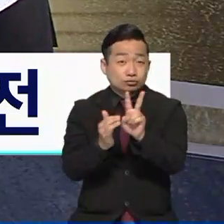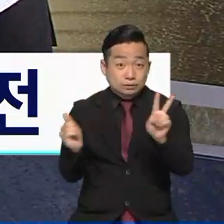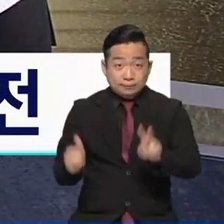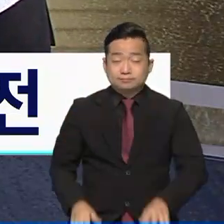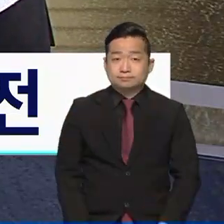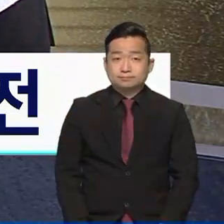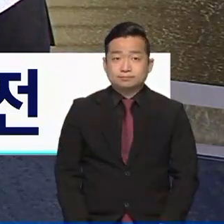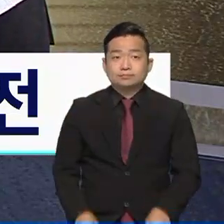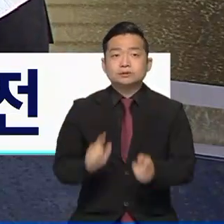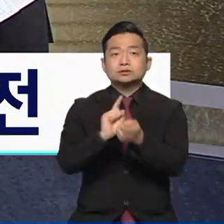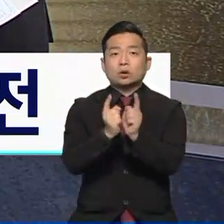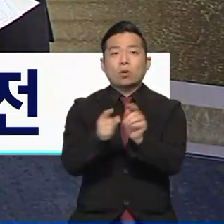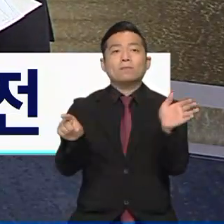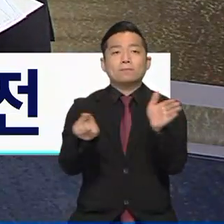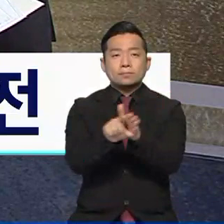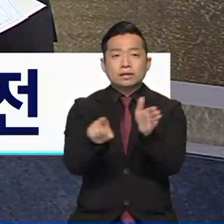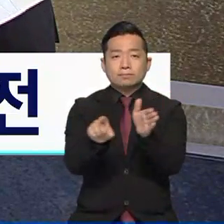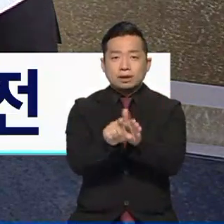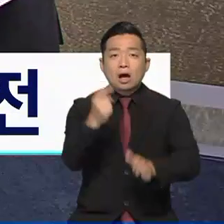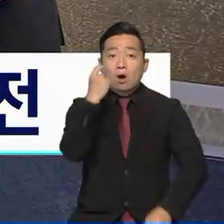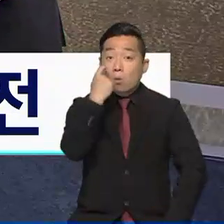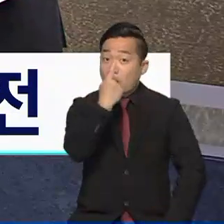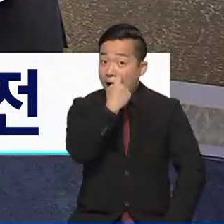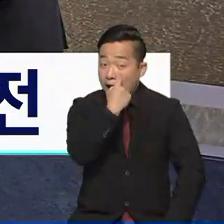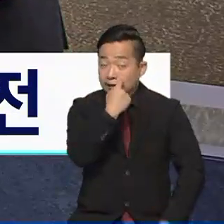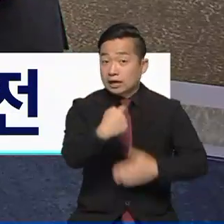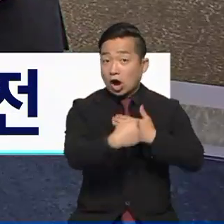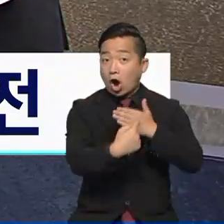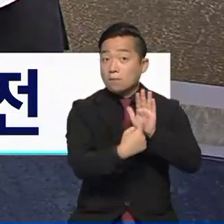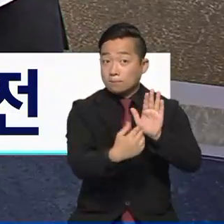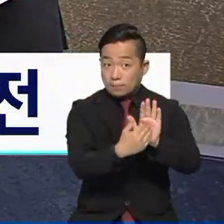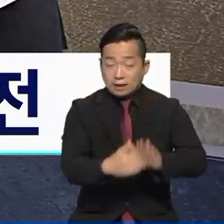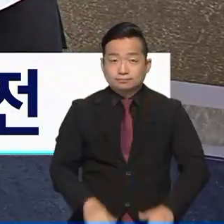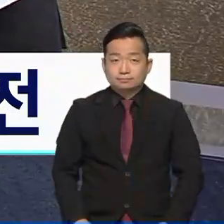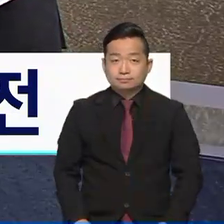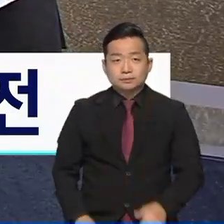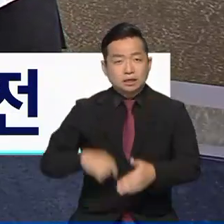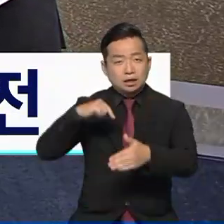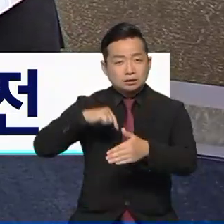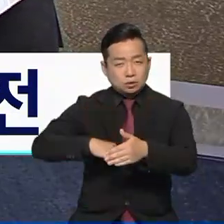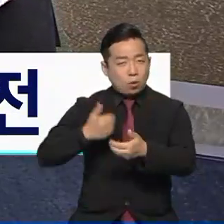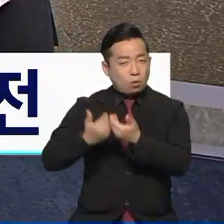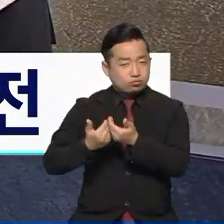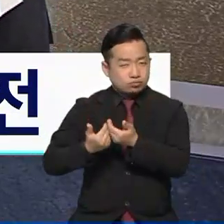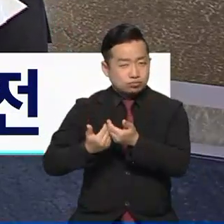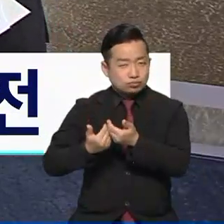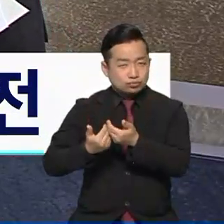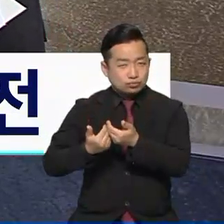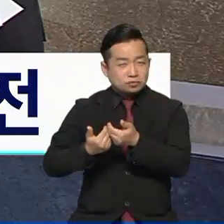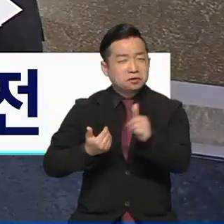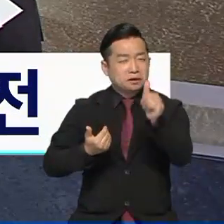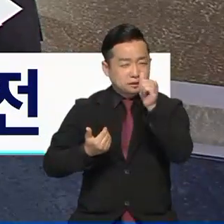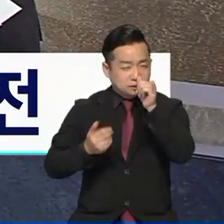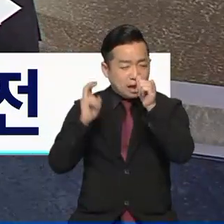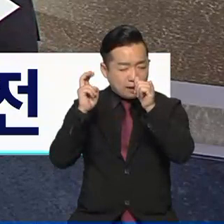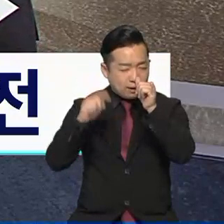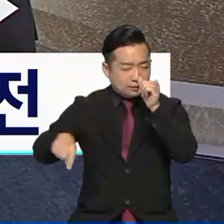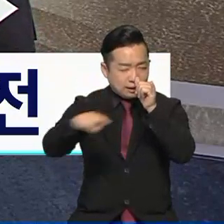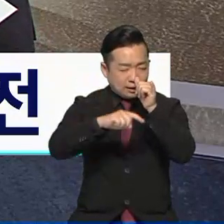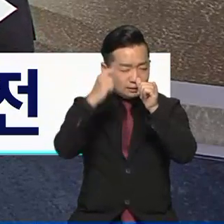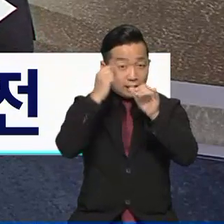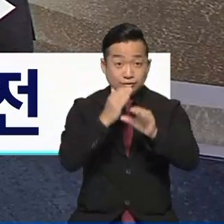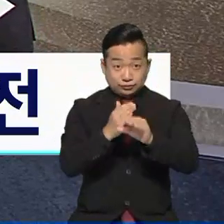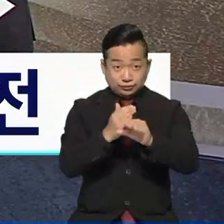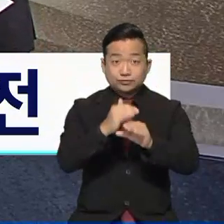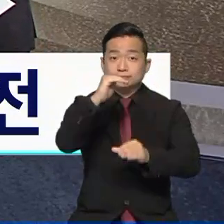사람은 서로 신뢰를 확인하는 자리였다고 말했지만 갈등의 불씨가 여전히 남아있다는 지적도 나오고